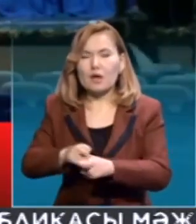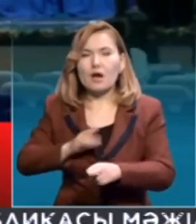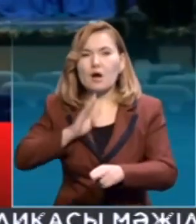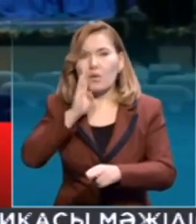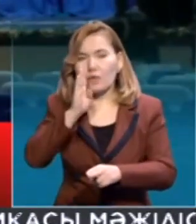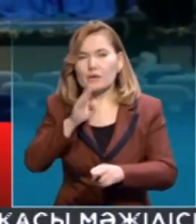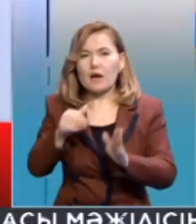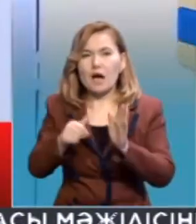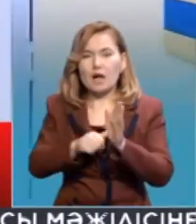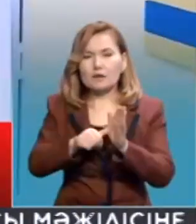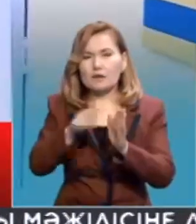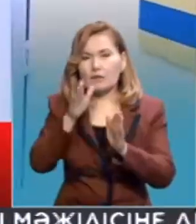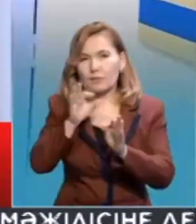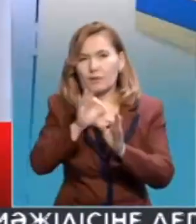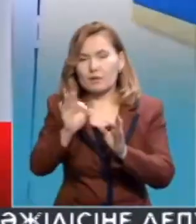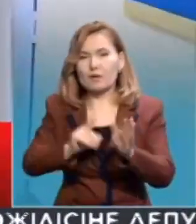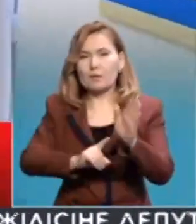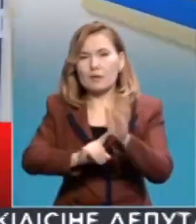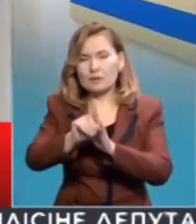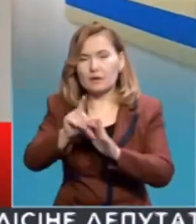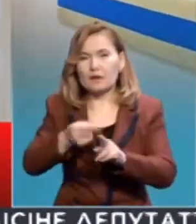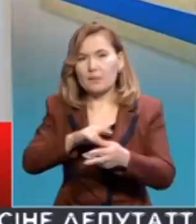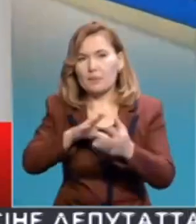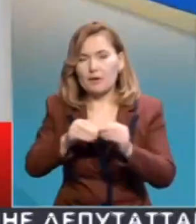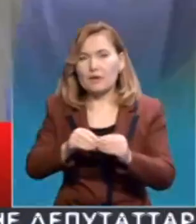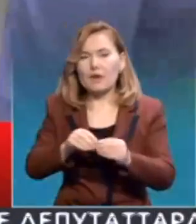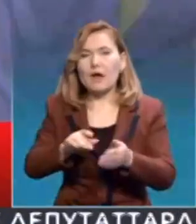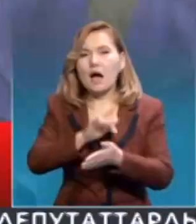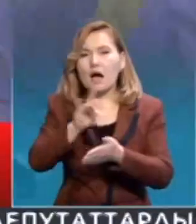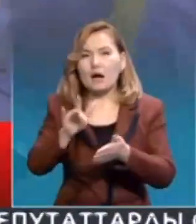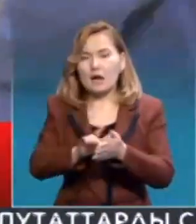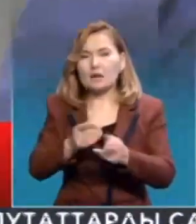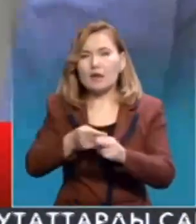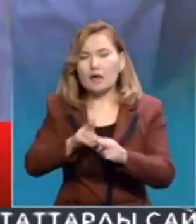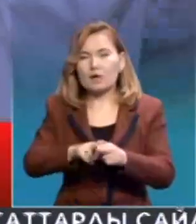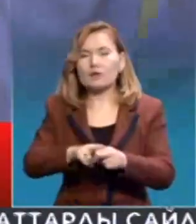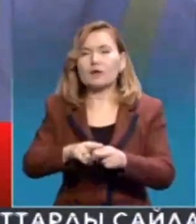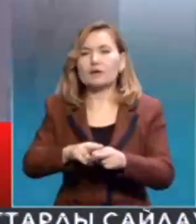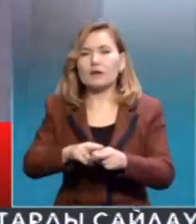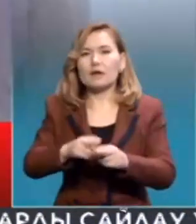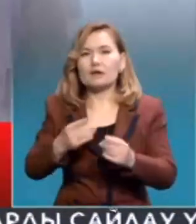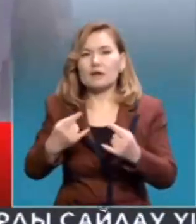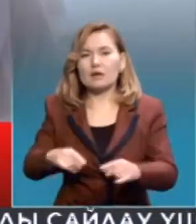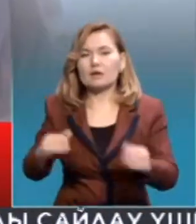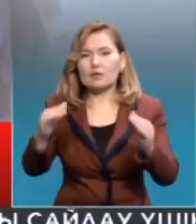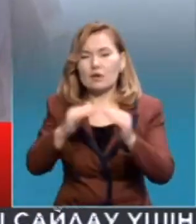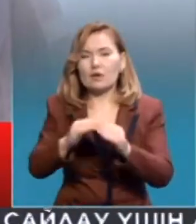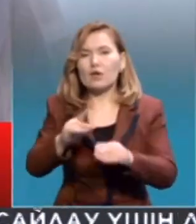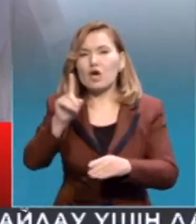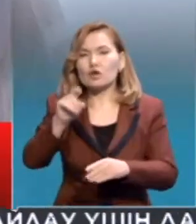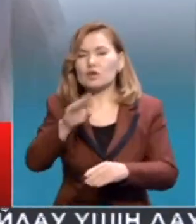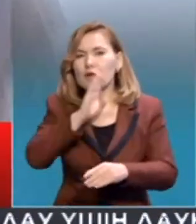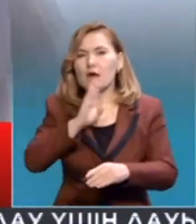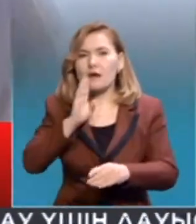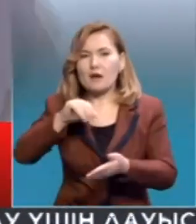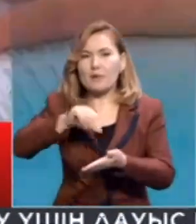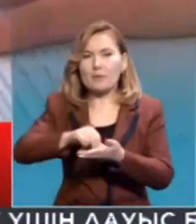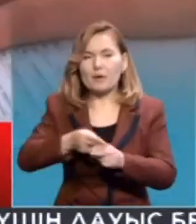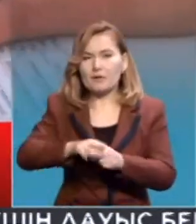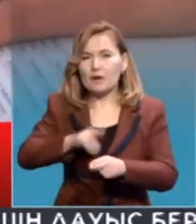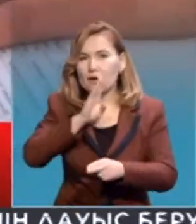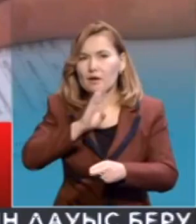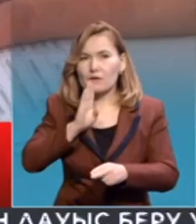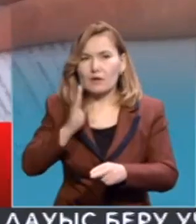таңертеңгі сағат 6-дан бері. Ал қалалық нөмірі 4-ші перзентханада 100-ден аса келіншек дауыс берді. Алғаш боп өз таңдауын жасағандардың бірі